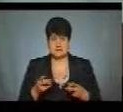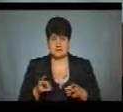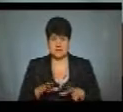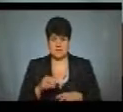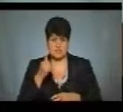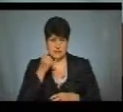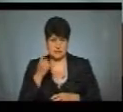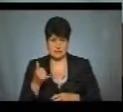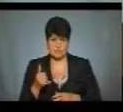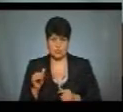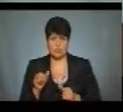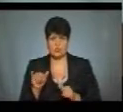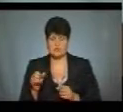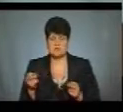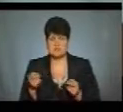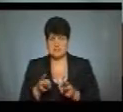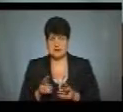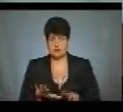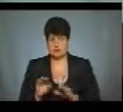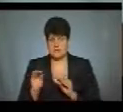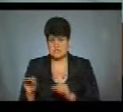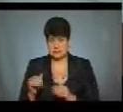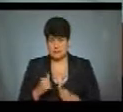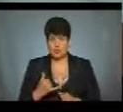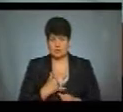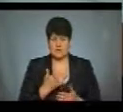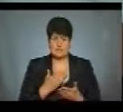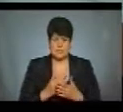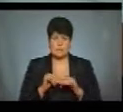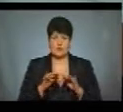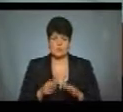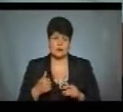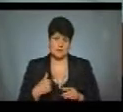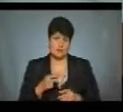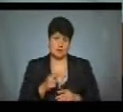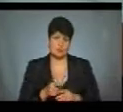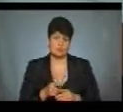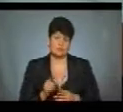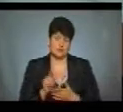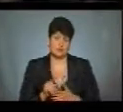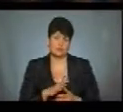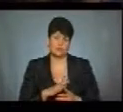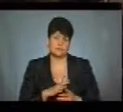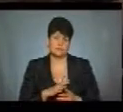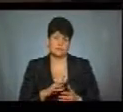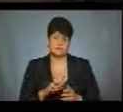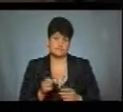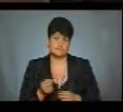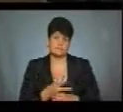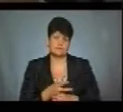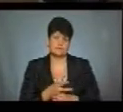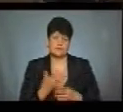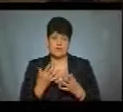телефон у спеціально відведених місцях. У нас є процедура, і ми його змушені були вилучити. Ще один